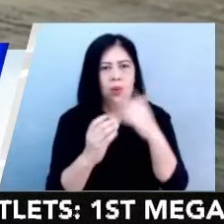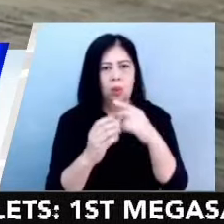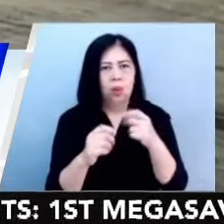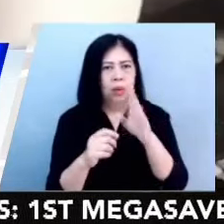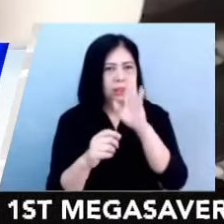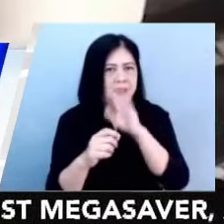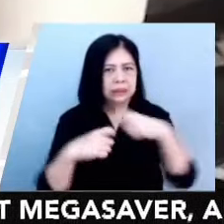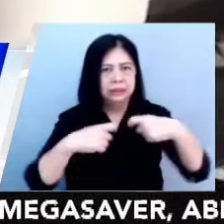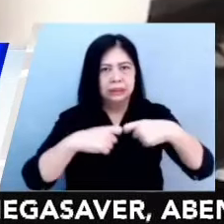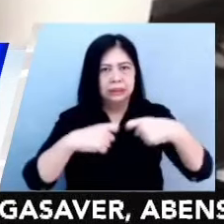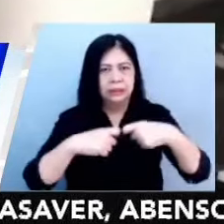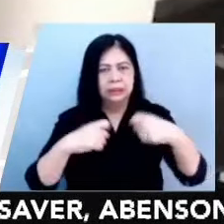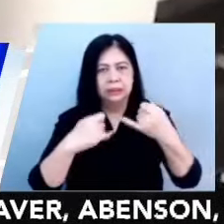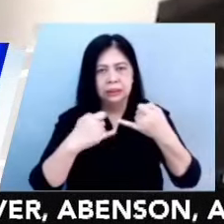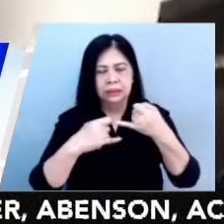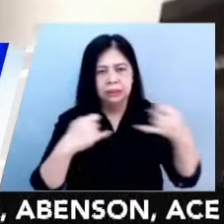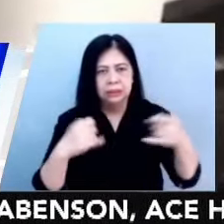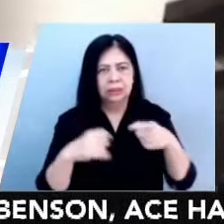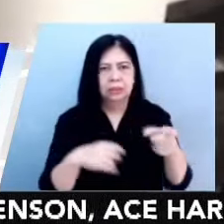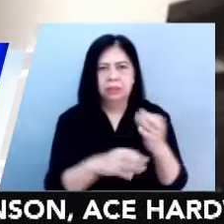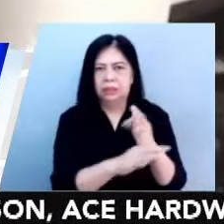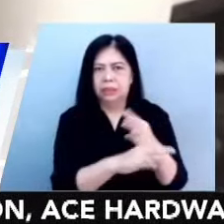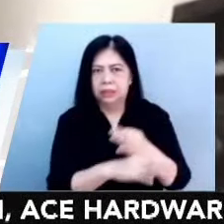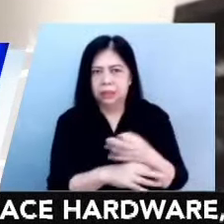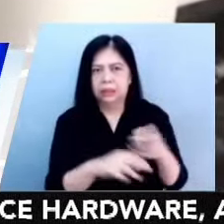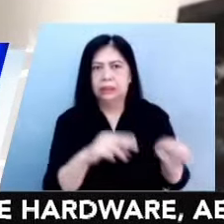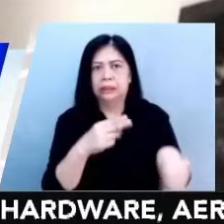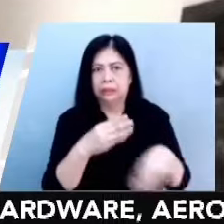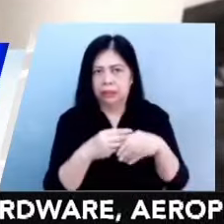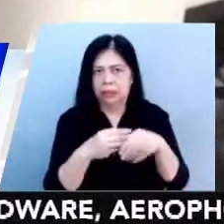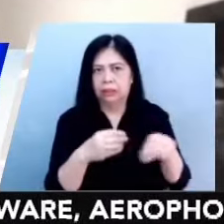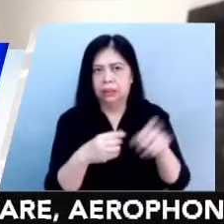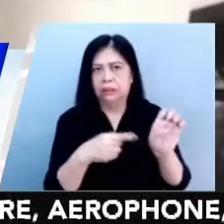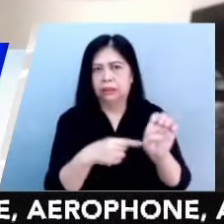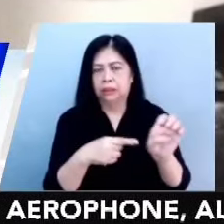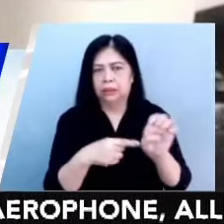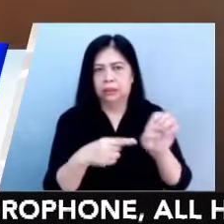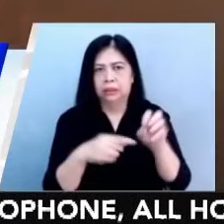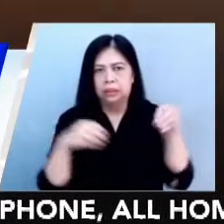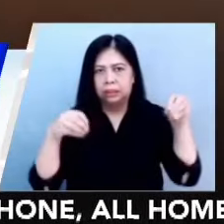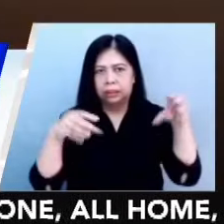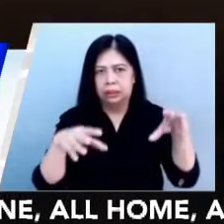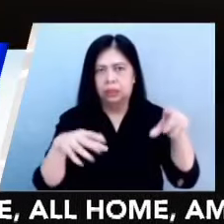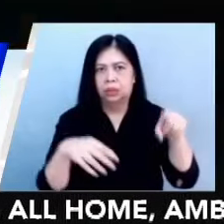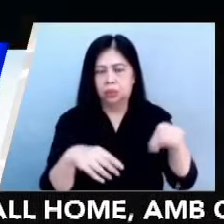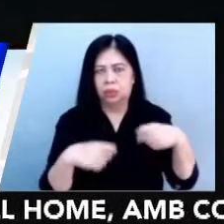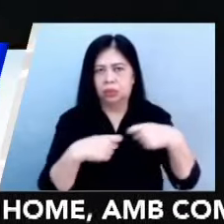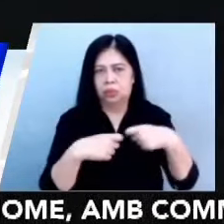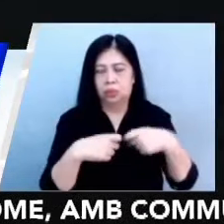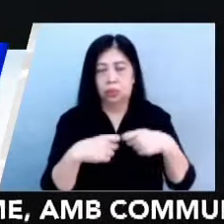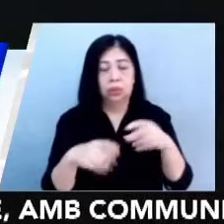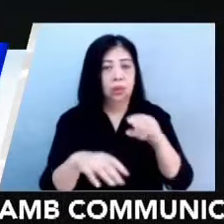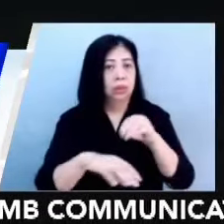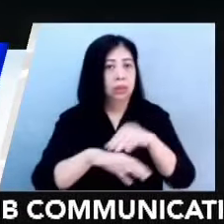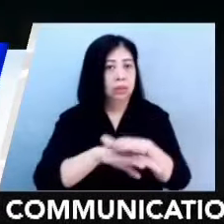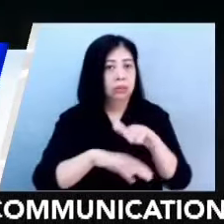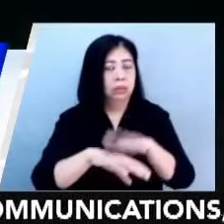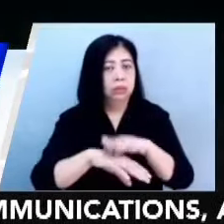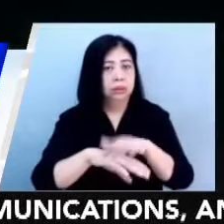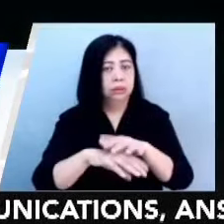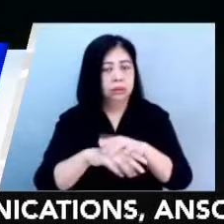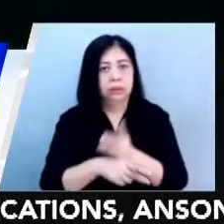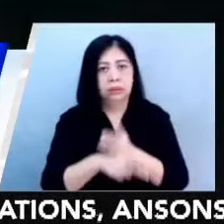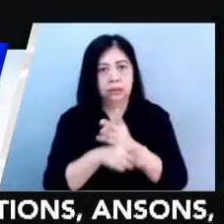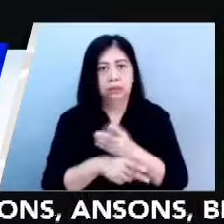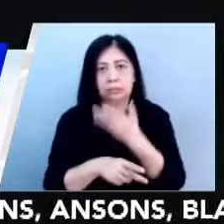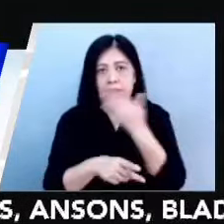wiring. Pina-modify o nagdagdag daw kasi ng auxiliary light sa sasakyan. Payo ng Dagupan City Fire Station, mainam kung